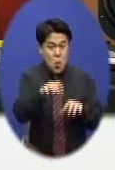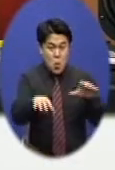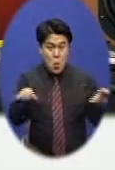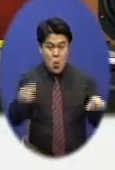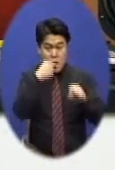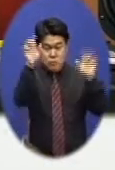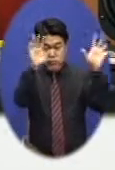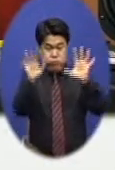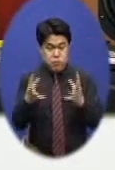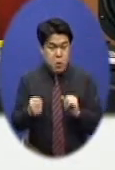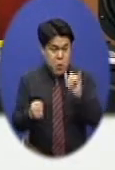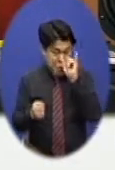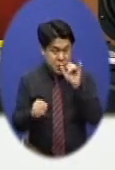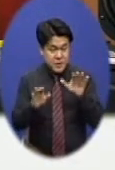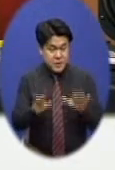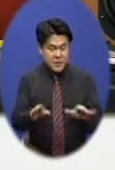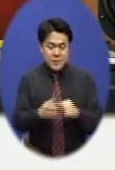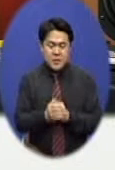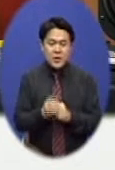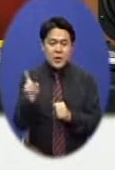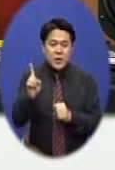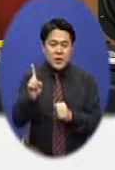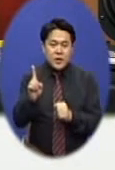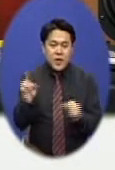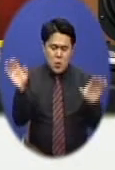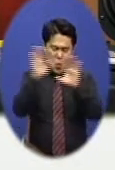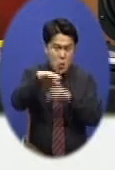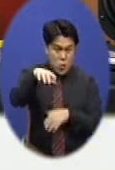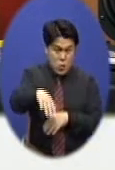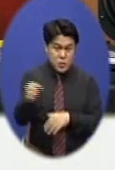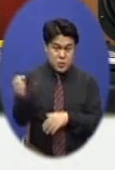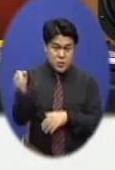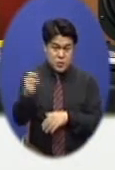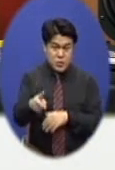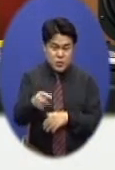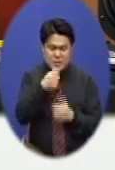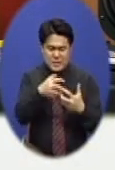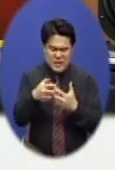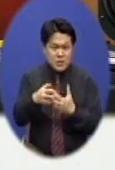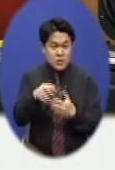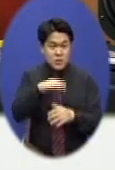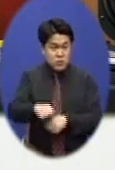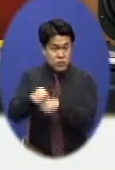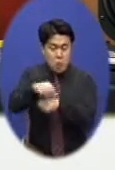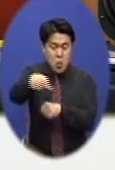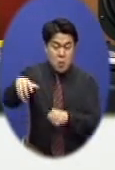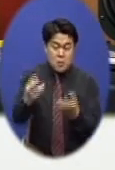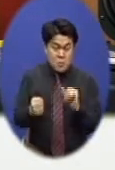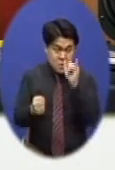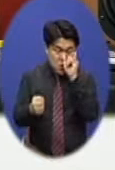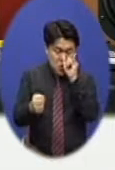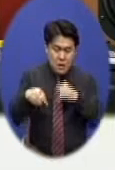많이 내려서요. 그 아직 그늘진 곳이나 네. 이렇게 덜 치워진 곳이 많다고 합니다. 그래요. 그래서 길이